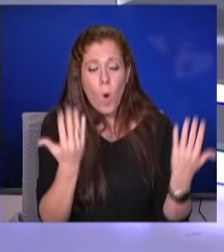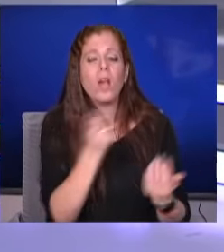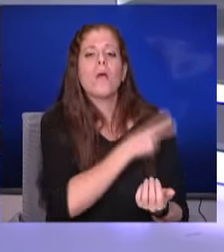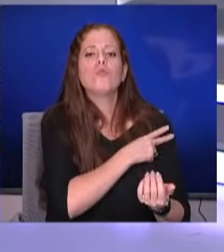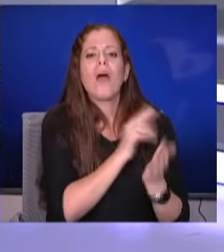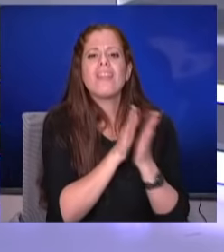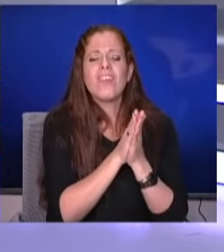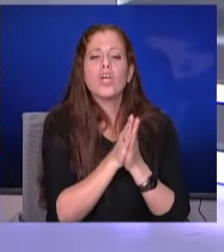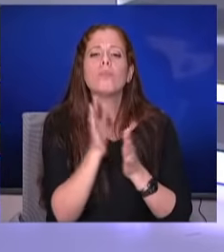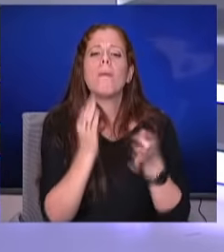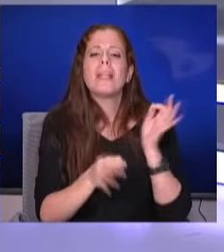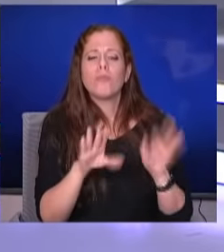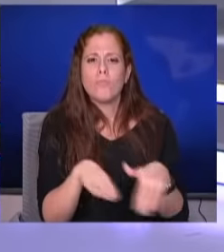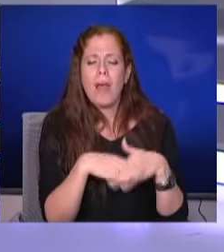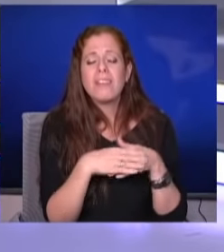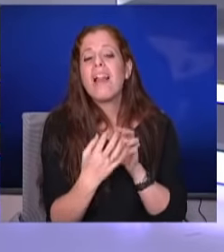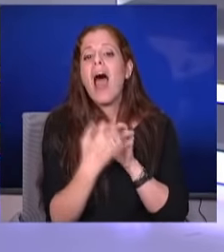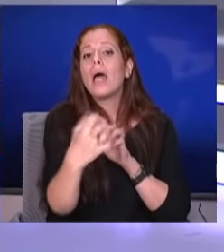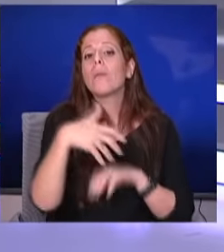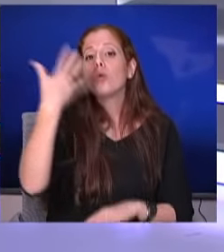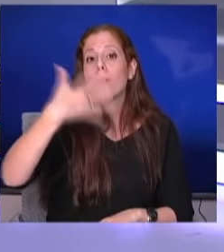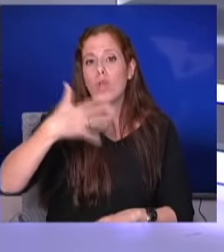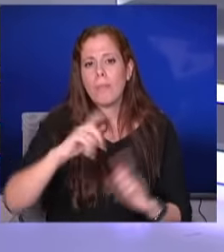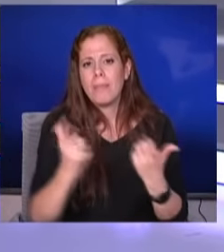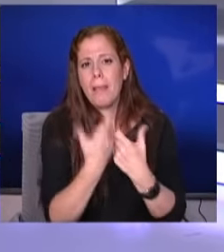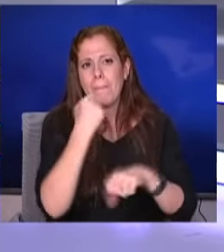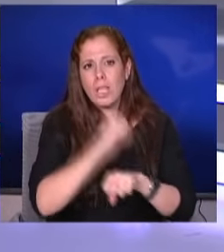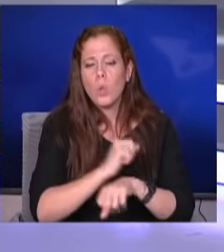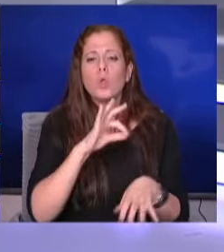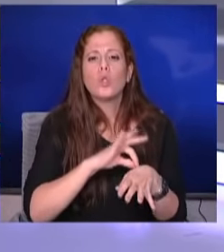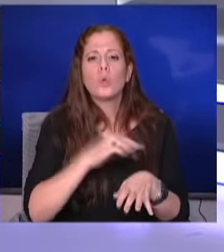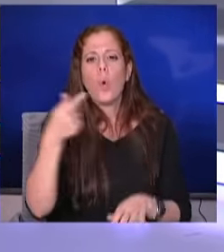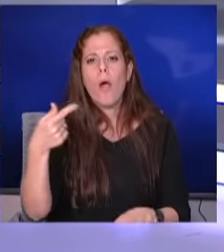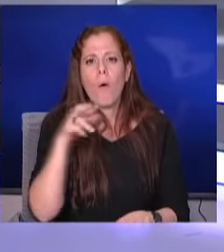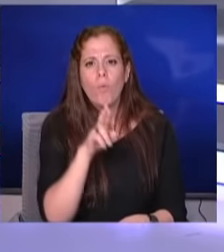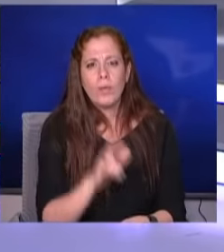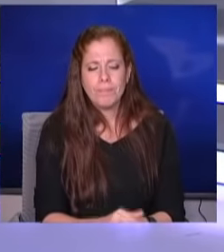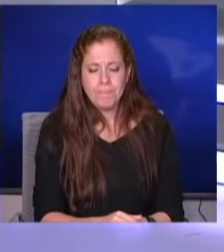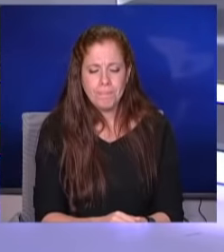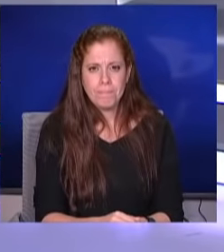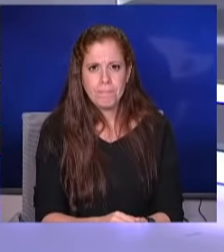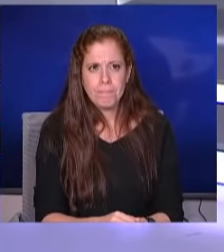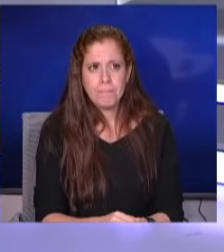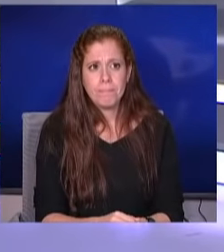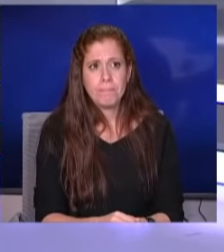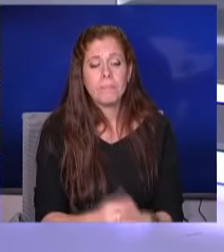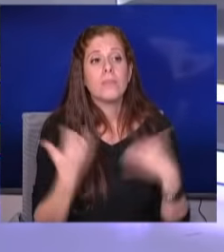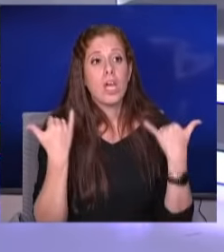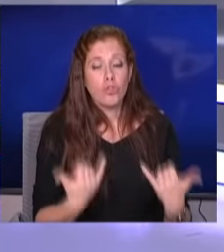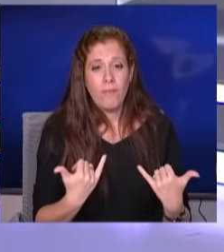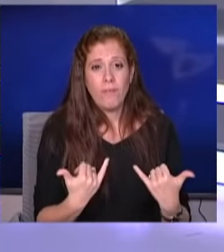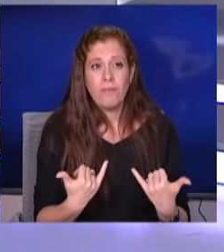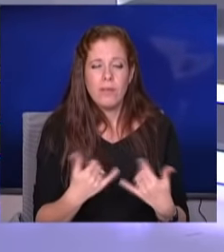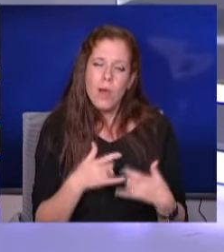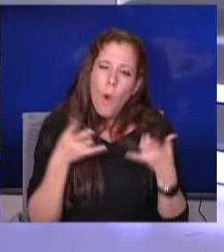בבית משפט השלום בחיפה להאריך בעוד 5 ימים את מעצרו של דוקטור גיא רופא. עכשיו, רוק קסאח,